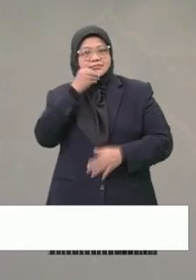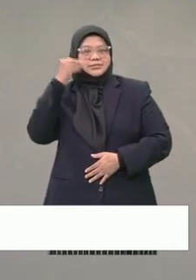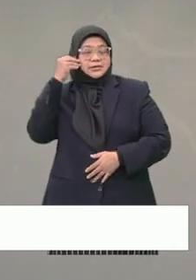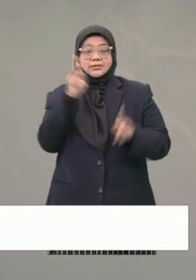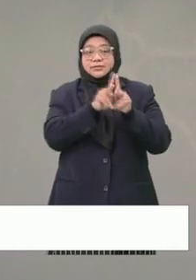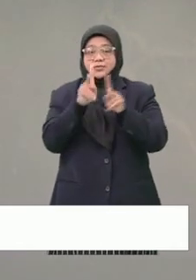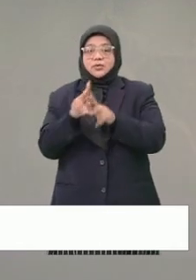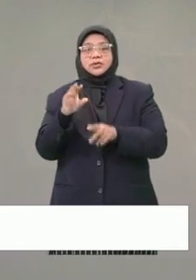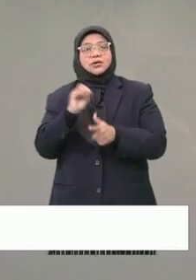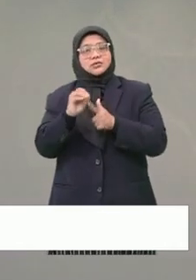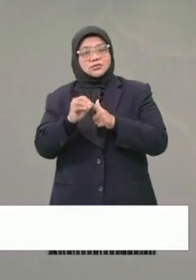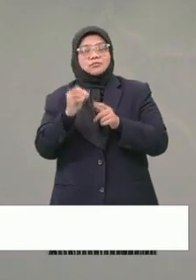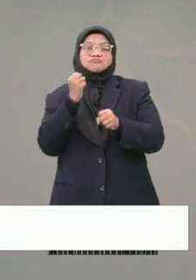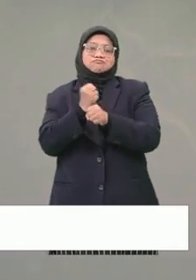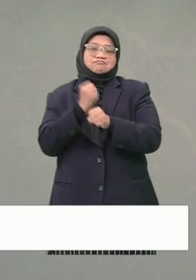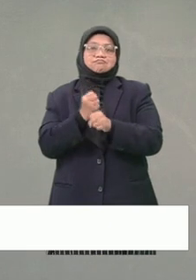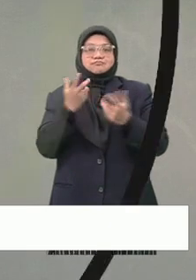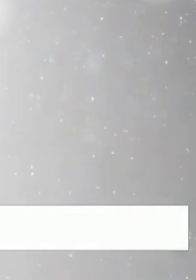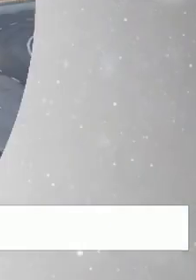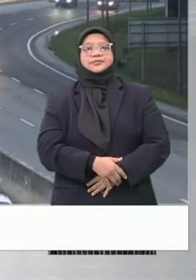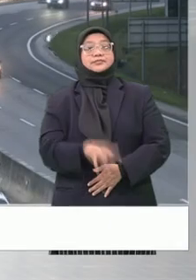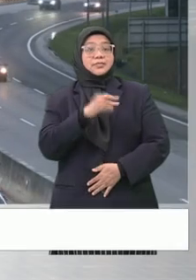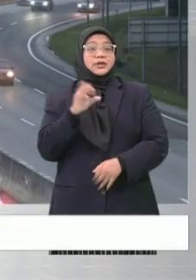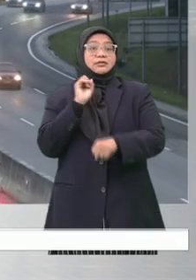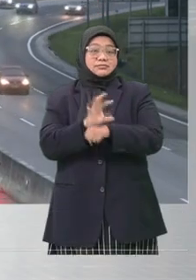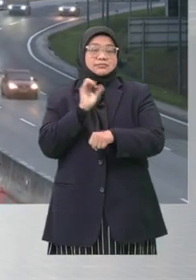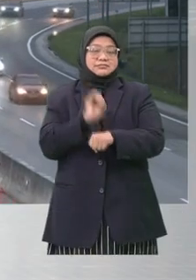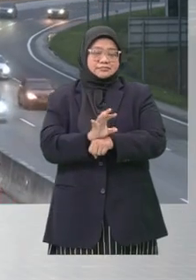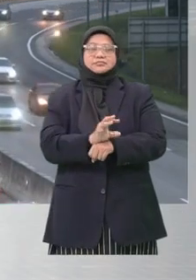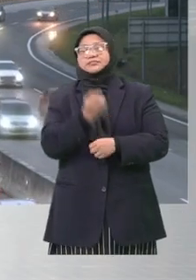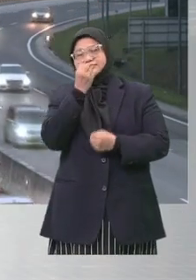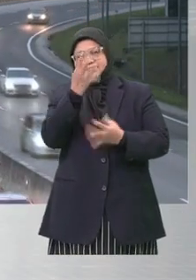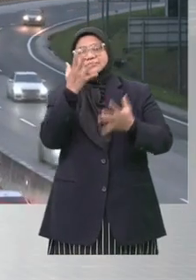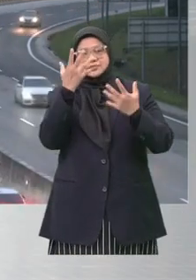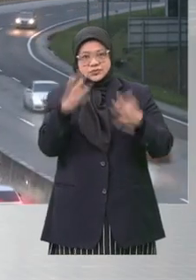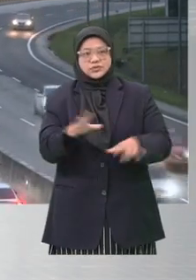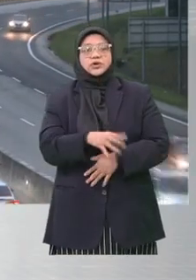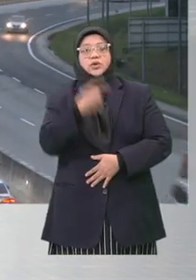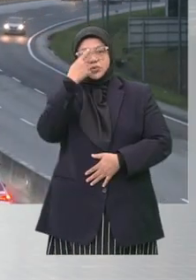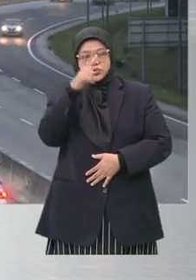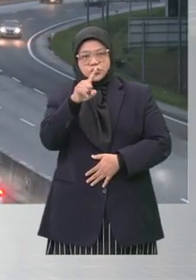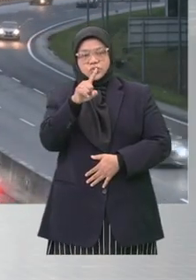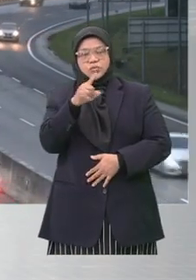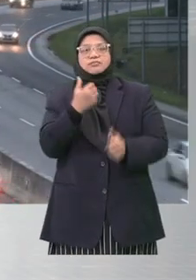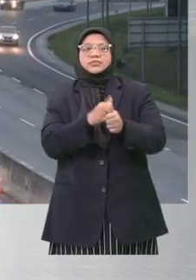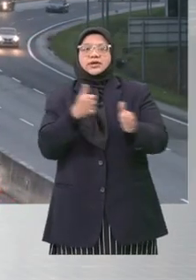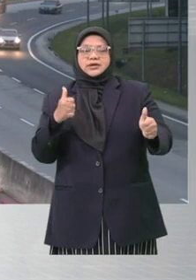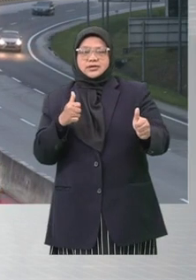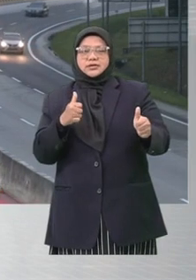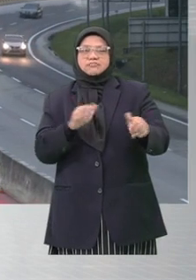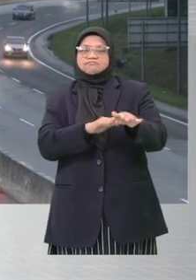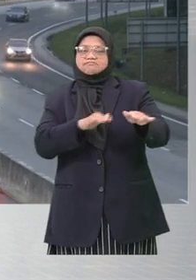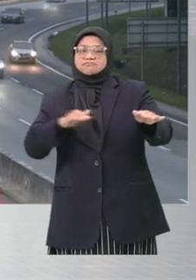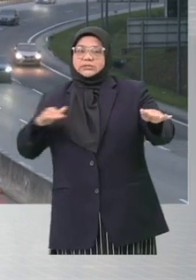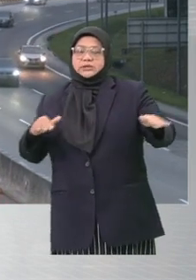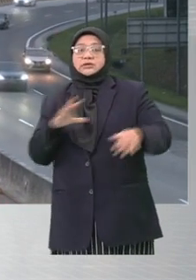dan sebagainya. Okey Jasmine, rasanya nasihat ini selalu kita cakap kepada pengguna ya, untuk mengurangkan kesesakan. Untuk akhir kali